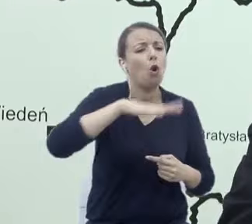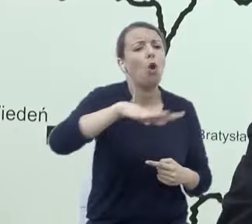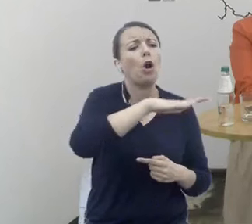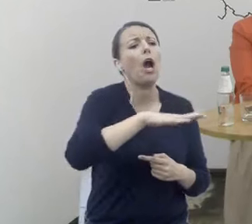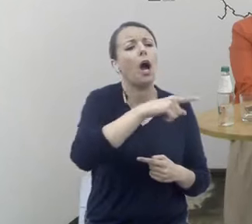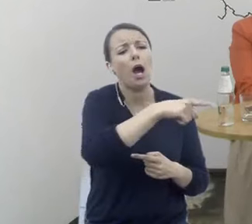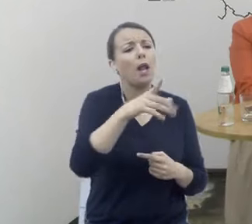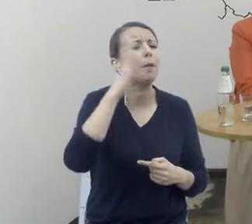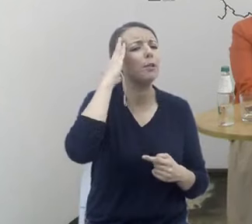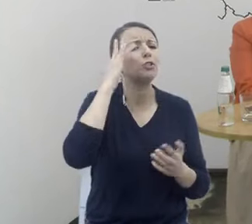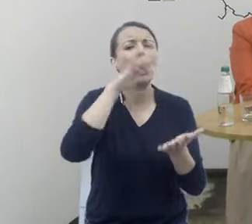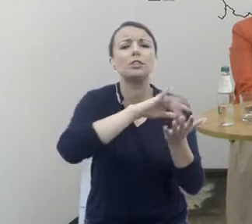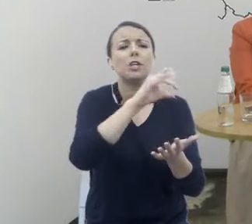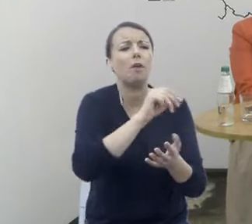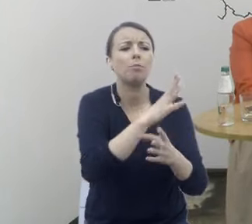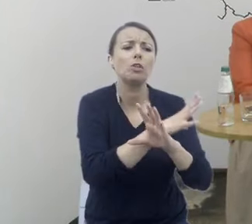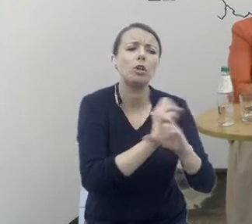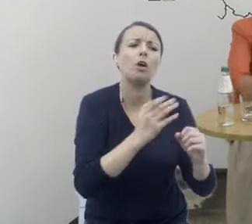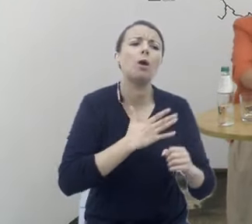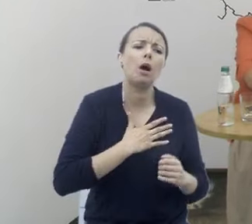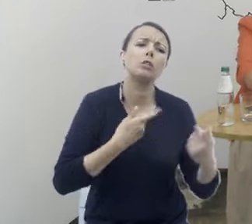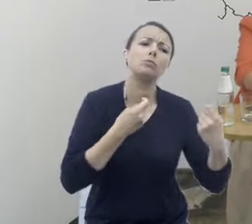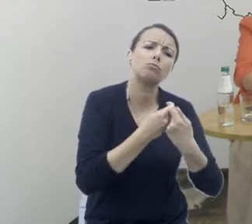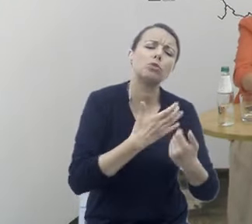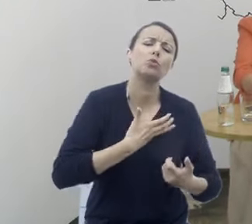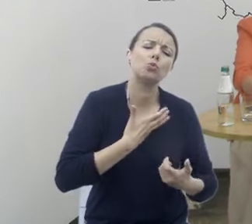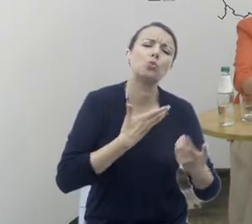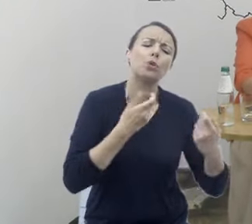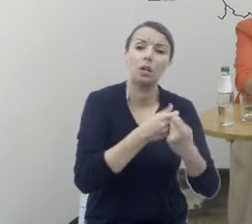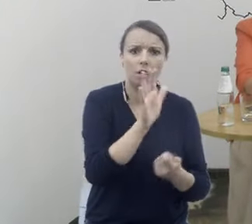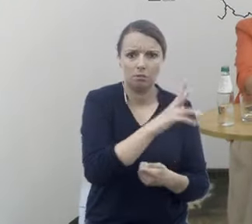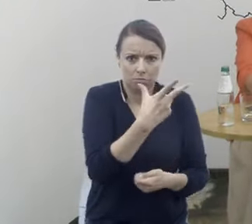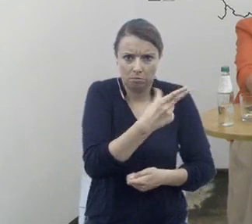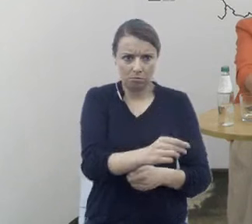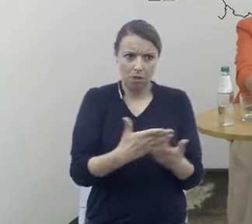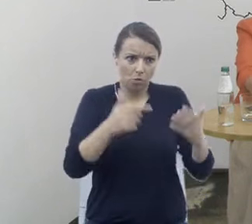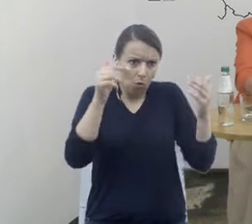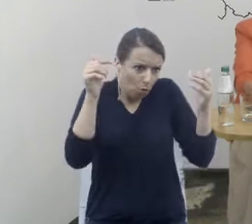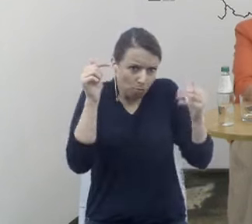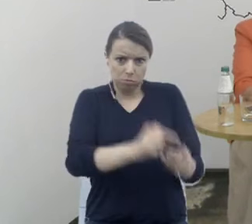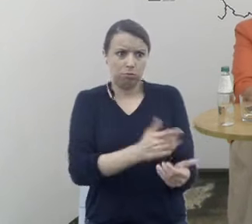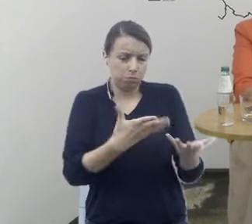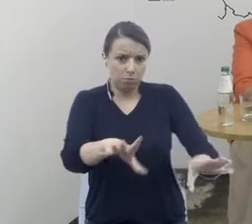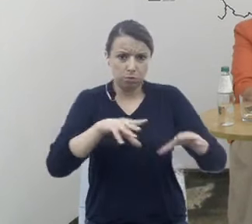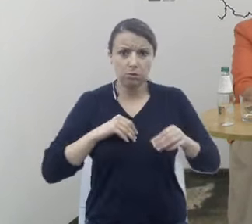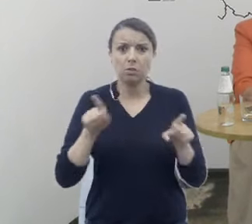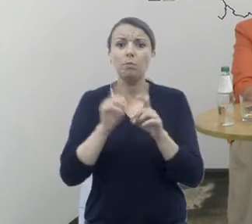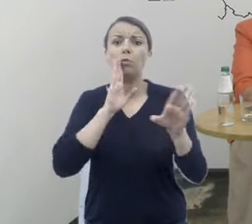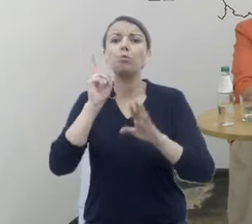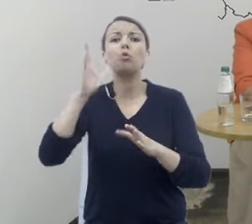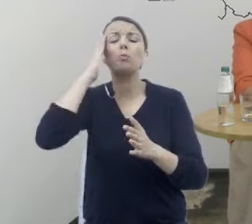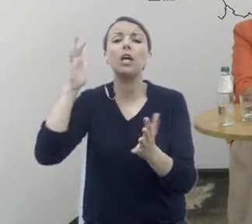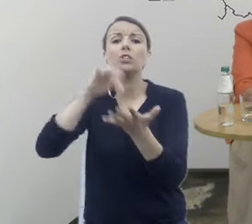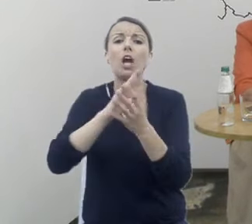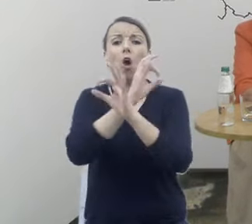powiedziałem. Twardo mówić. No, jedwabianie muszą się z tym pogodzić. Jak ktoś mieszka w Oświęcimiu, to też, prawda, no gdzieś